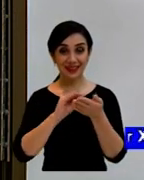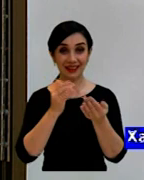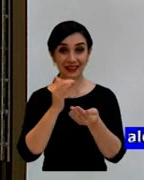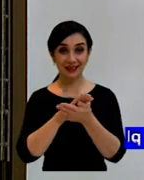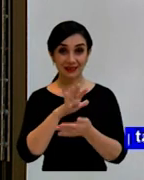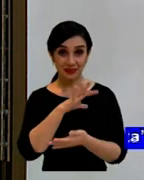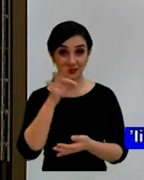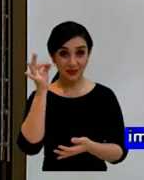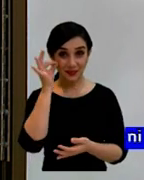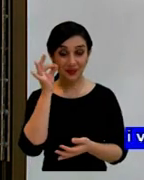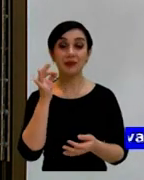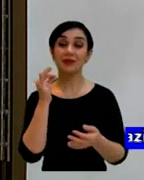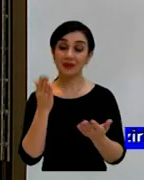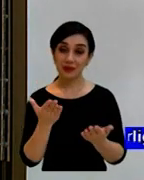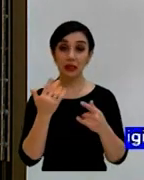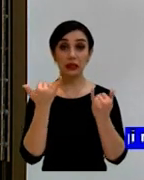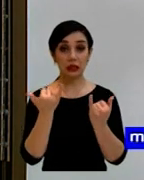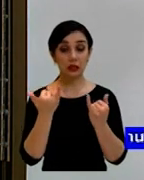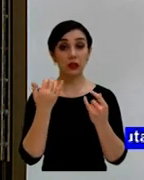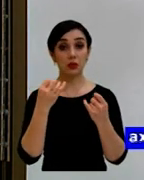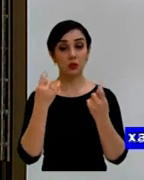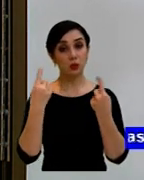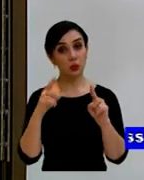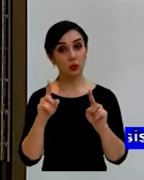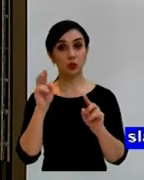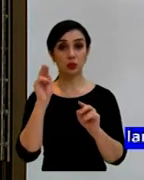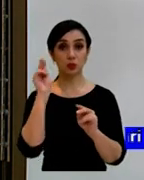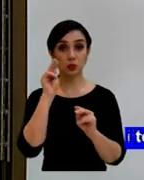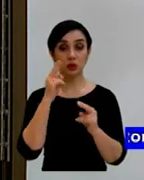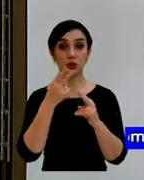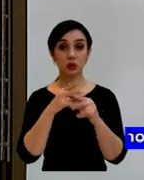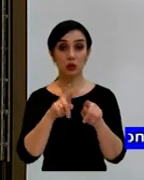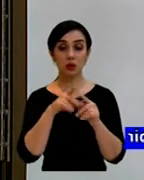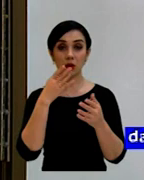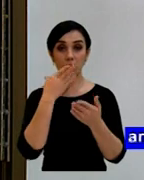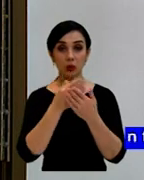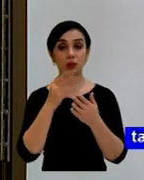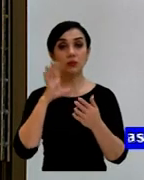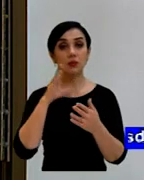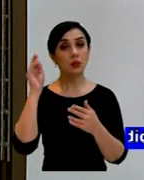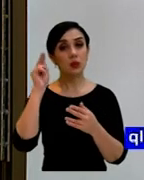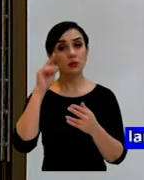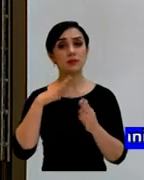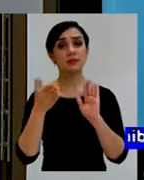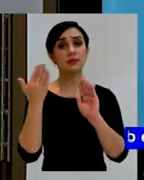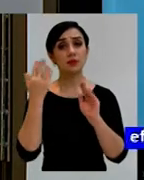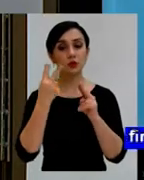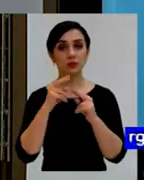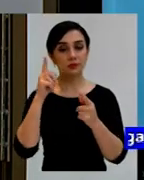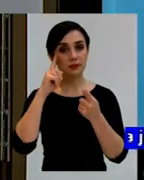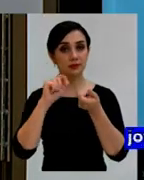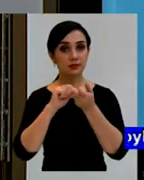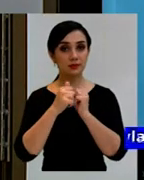endi o'zimizning o'rganganlarimizni mashqlar asosida mustahkamlab qo'yaylik.